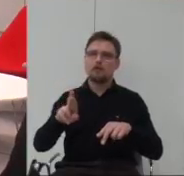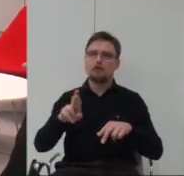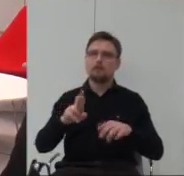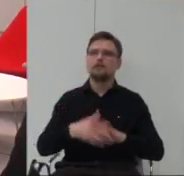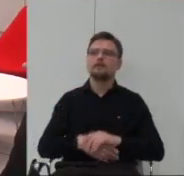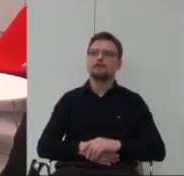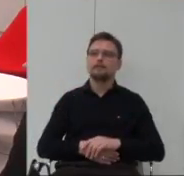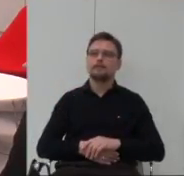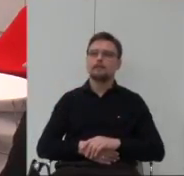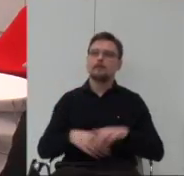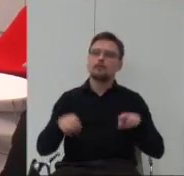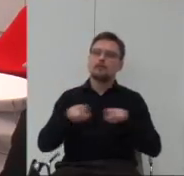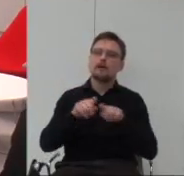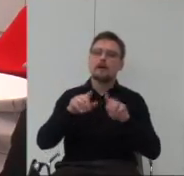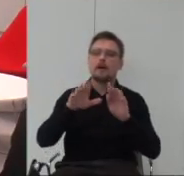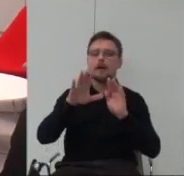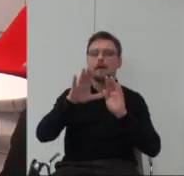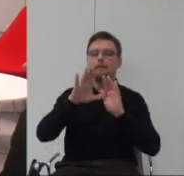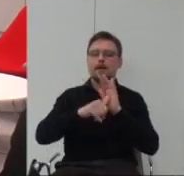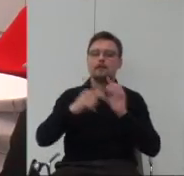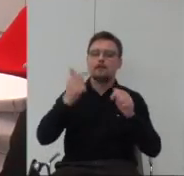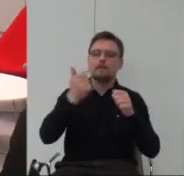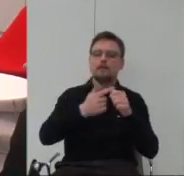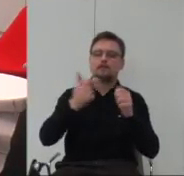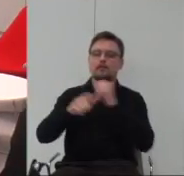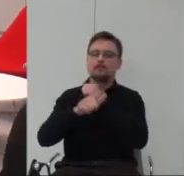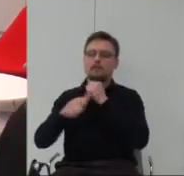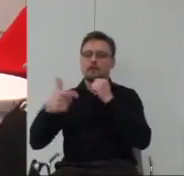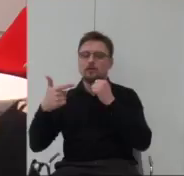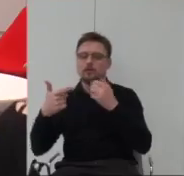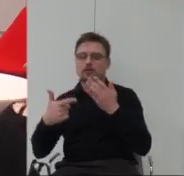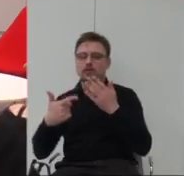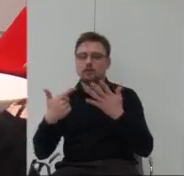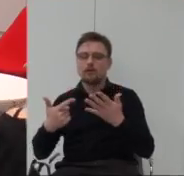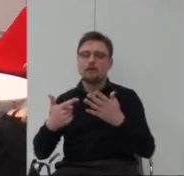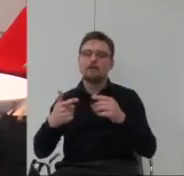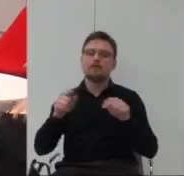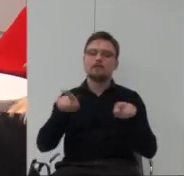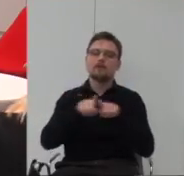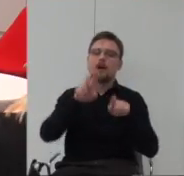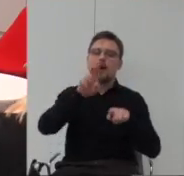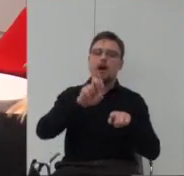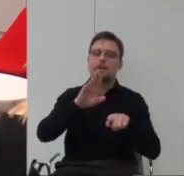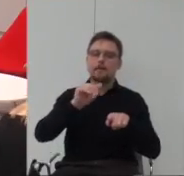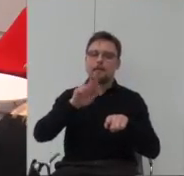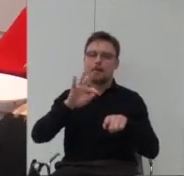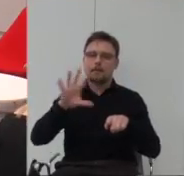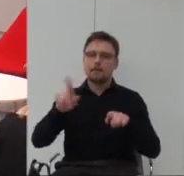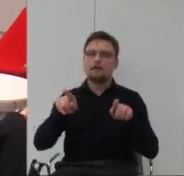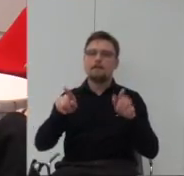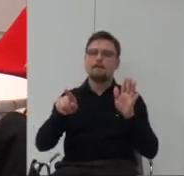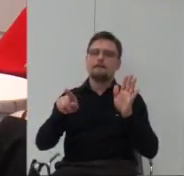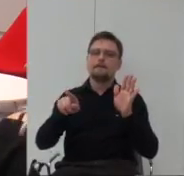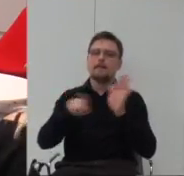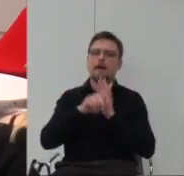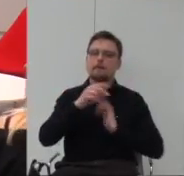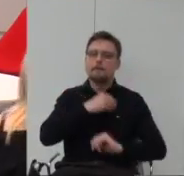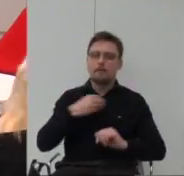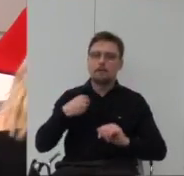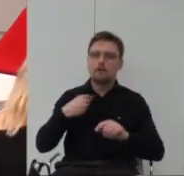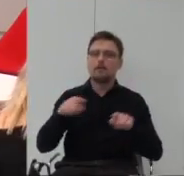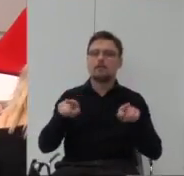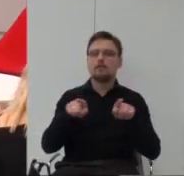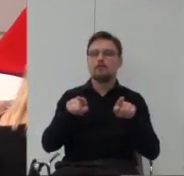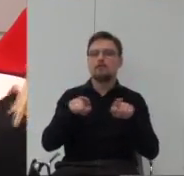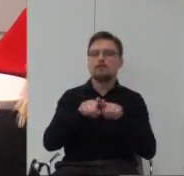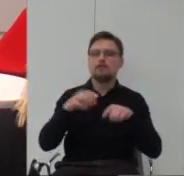patronami medialnymi są kwartalnik Rzut, Architektura Murator, Notes na 6 tygodni, Miasto 2077, Habitat